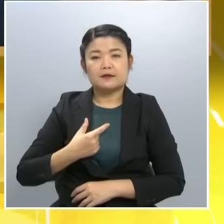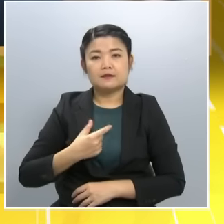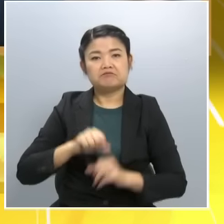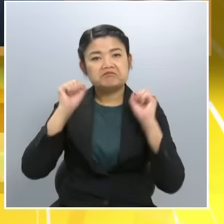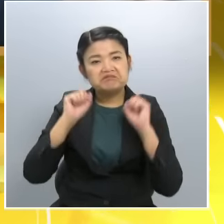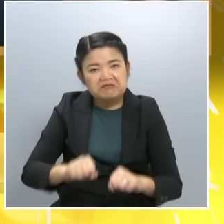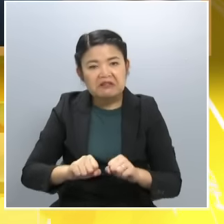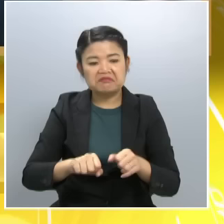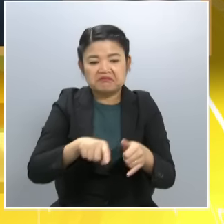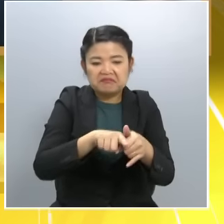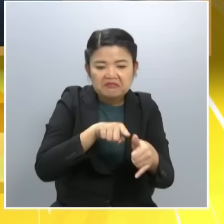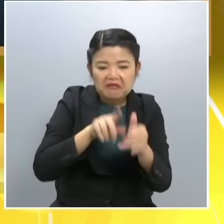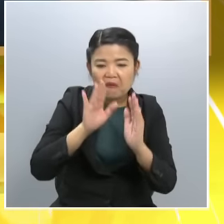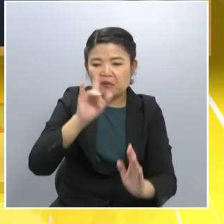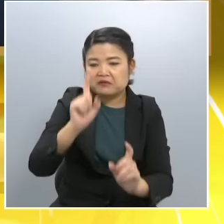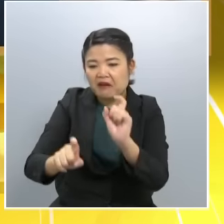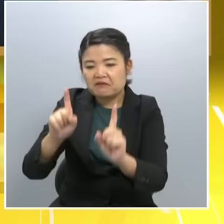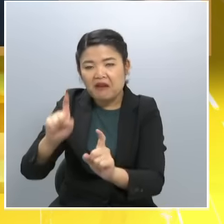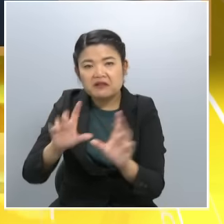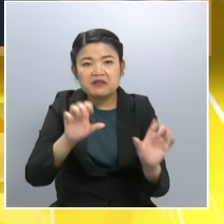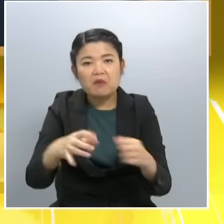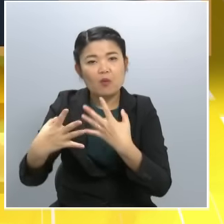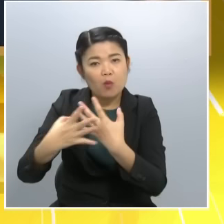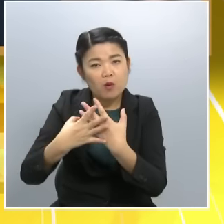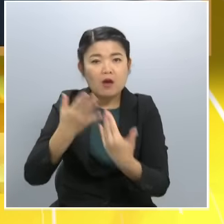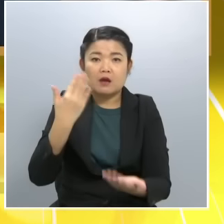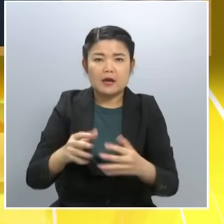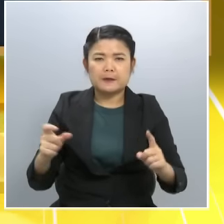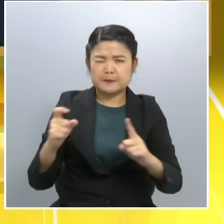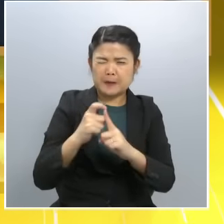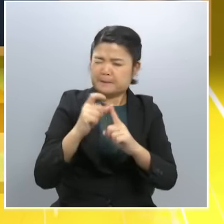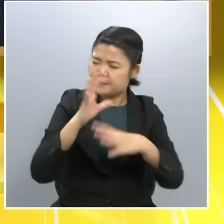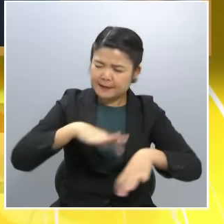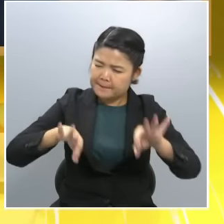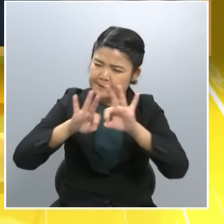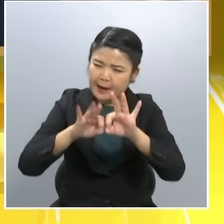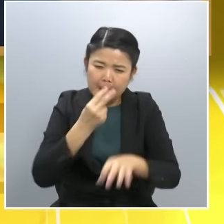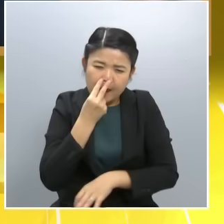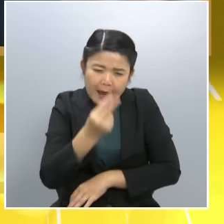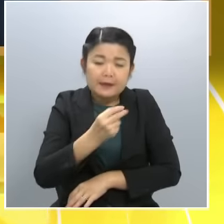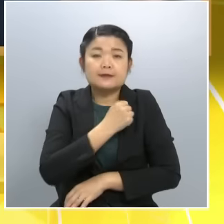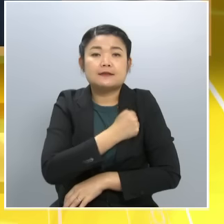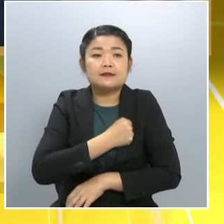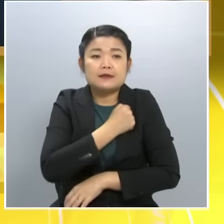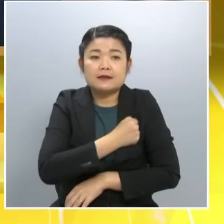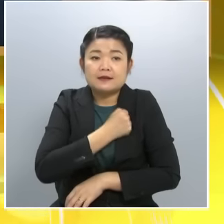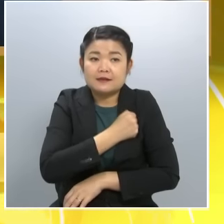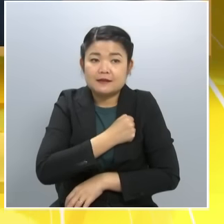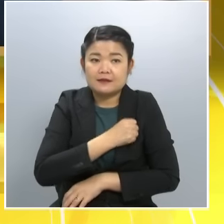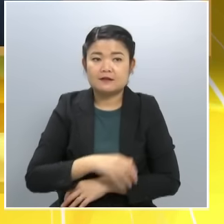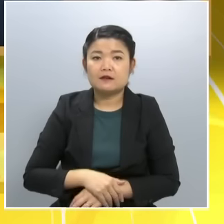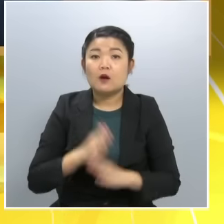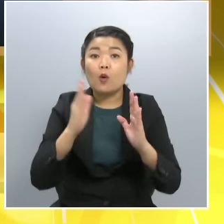เป็นฆาตกรต่อเนื่องหรือแม้กระทั่งคำสำคัญที่สุดซึ่งผมเสียใจตรงนี้มากที่สุดนะครับคือการที่ผมเอาคนที่ไม่